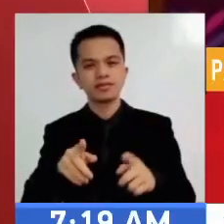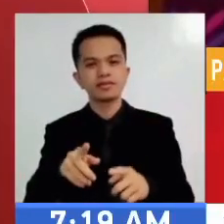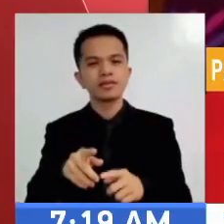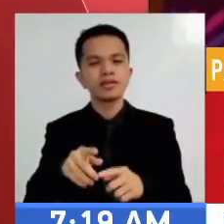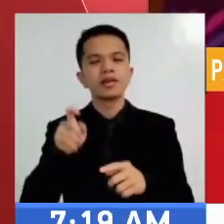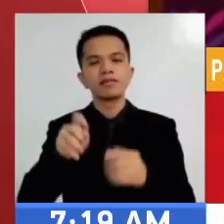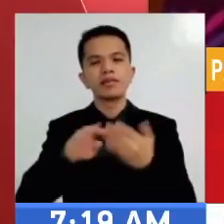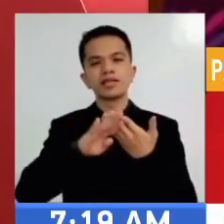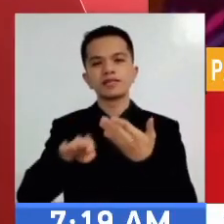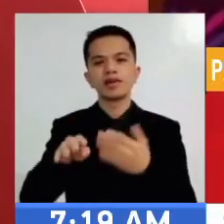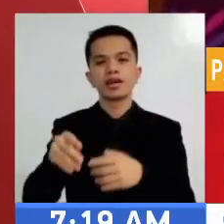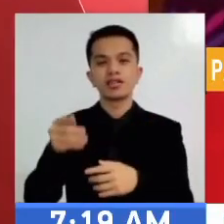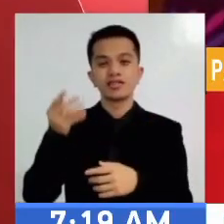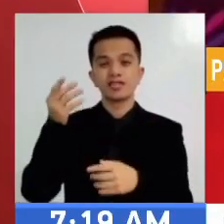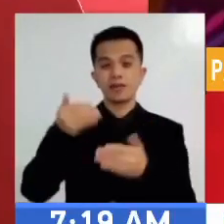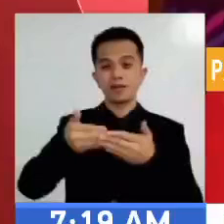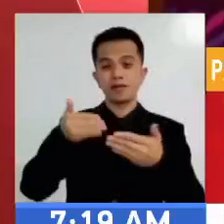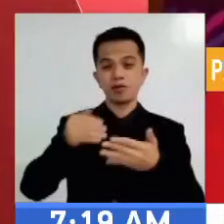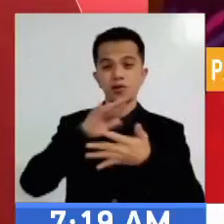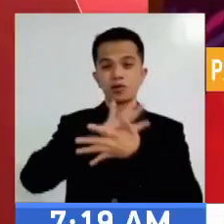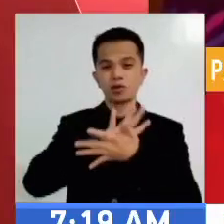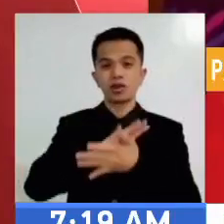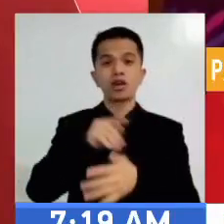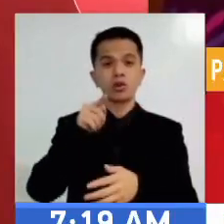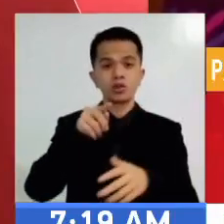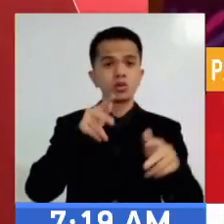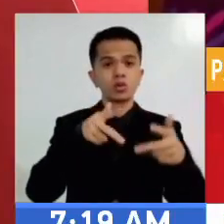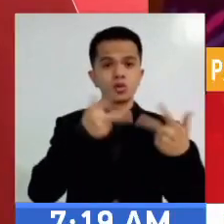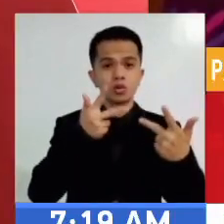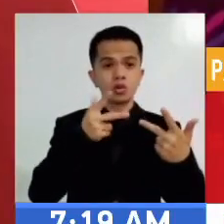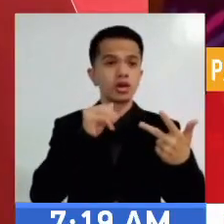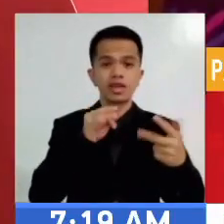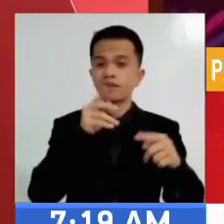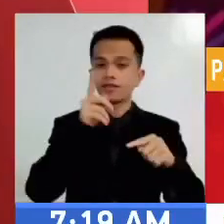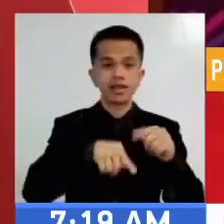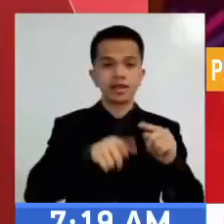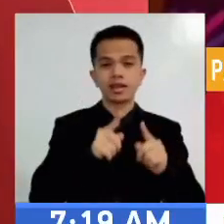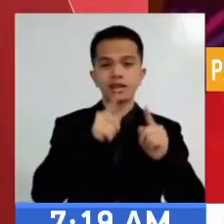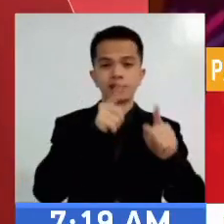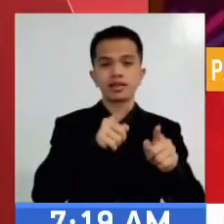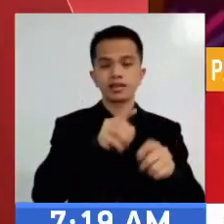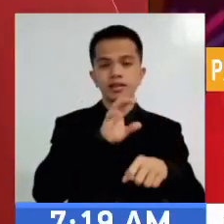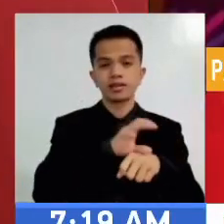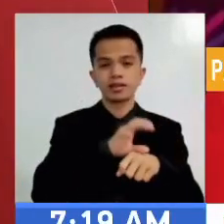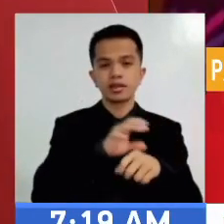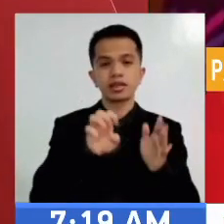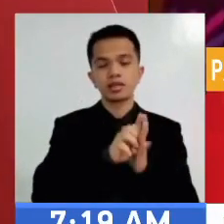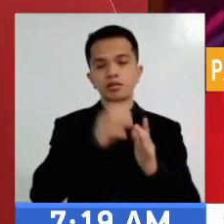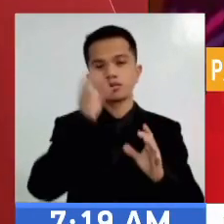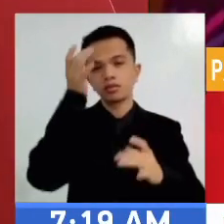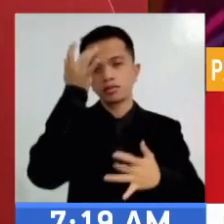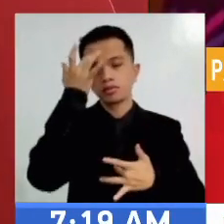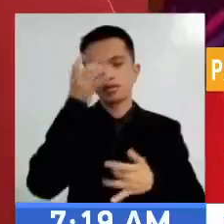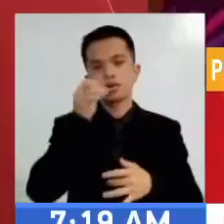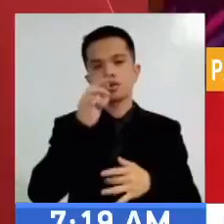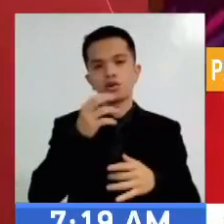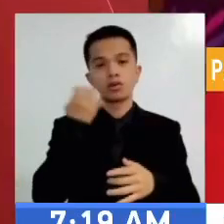pre-pandemic. Nag-online ka lang pag hindi ka makakapunta sa simbahan. Mm-hmm. Pag may sakit ka, may aberya ka,